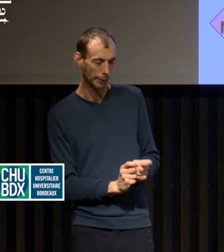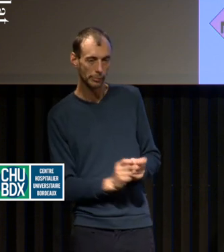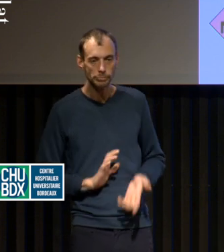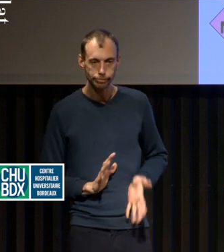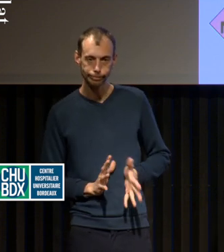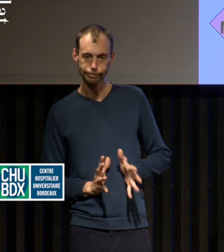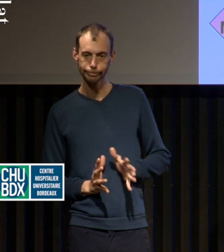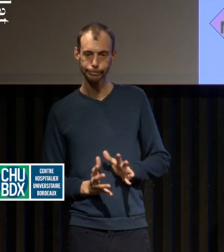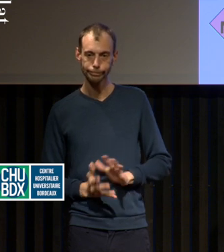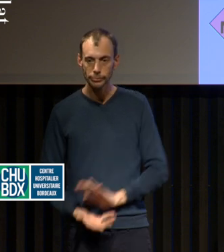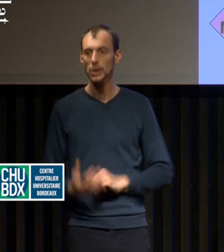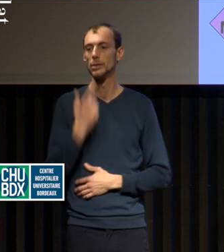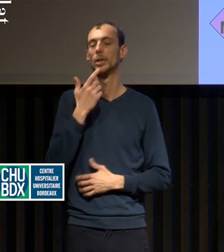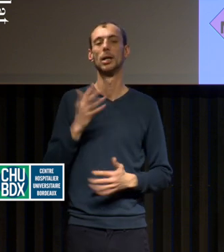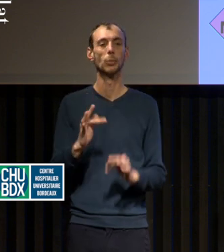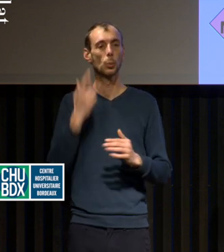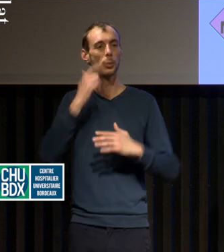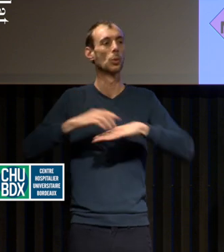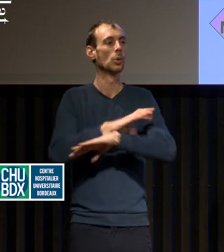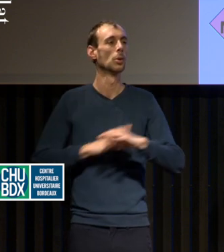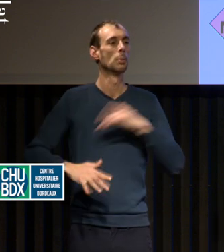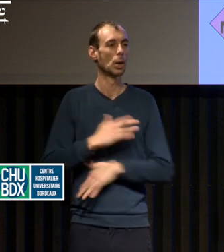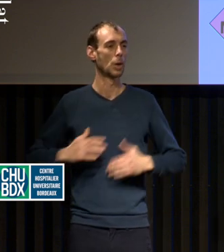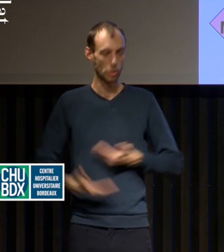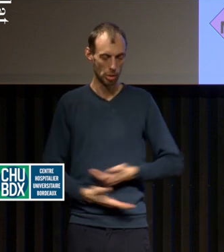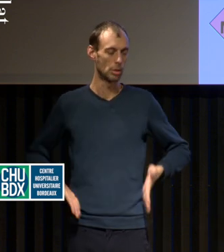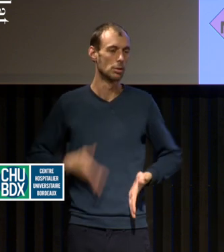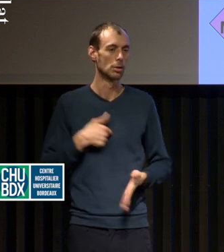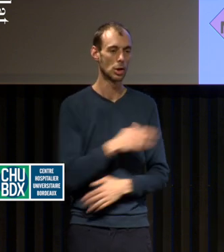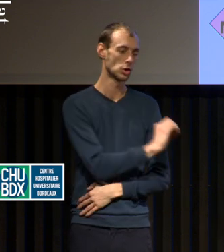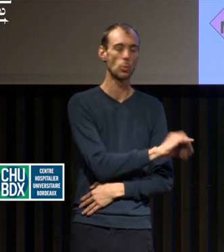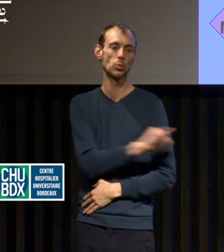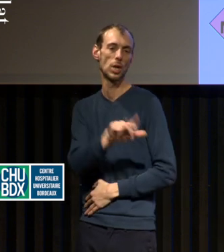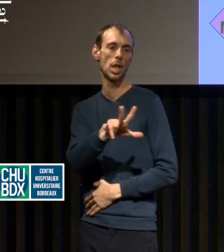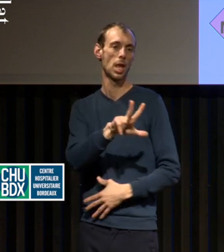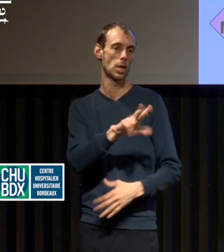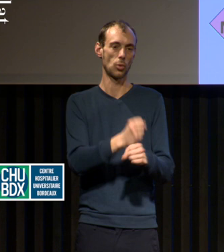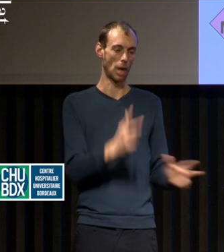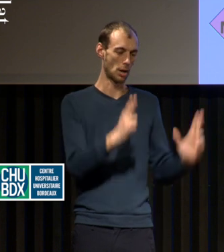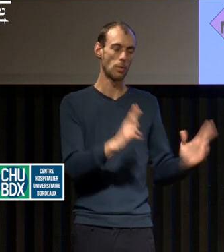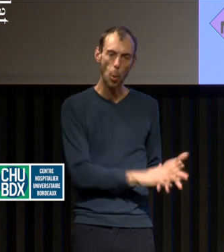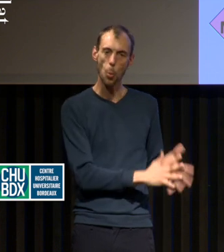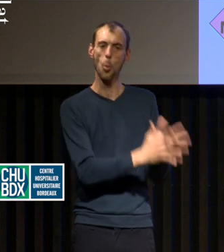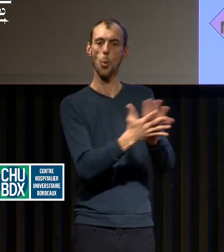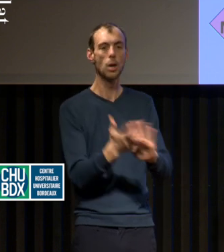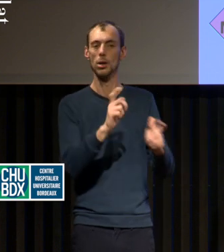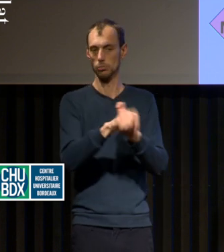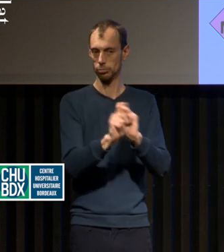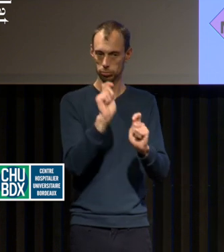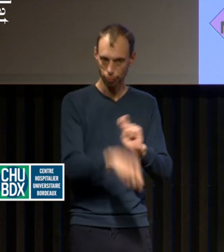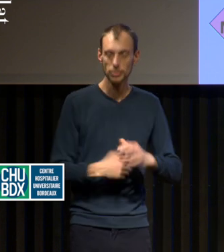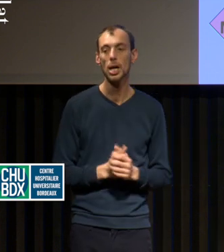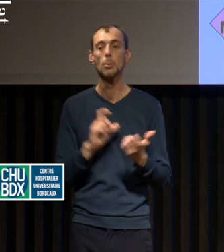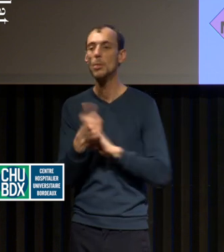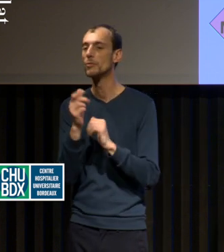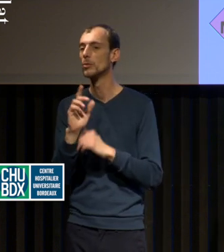c'est 0, 2, 3 ans. Et puis après, c'est la vie, quoi. Après, c'est la vie. Alors, souvent, quand on est adulte, on a un microbiote qui est assez solide.